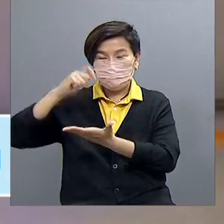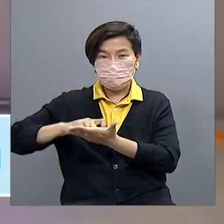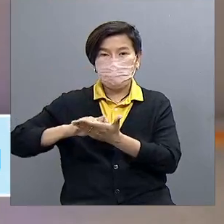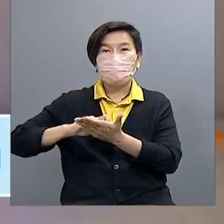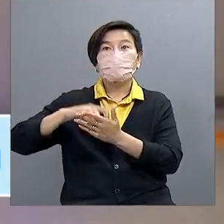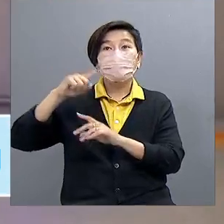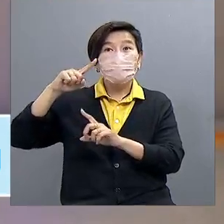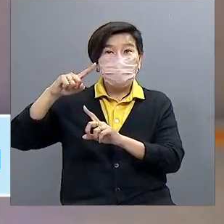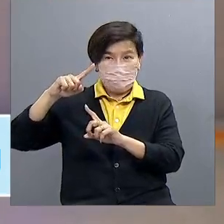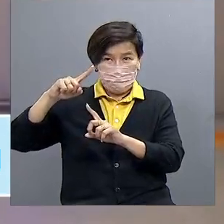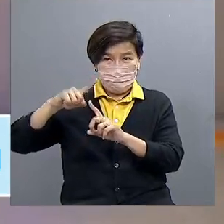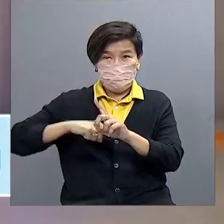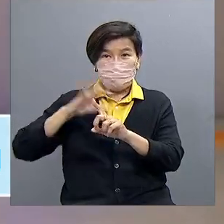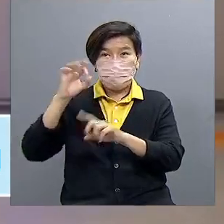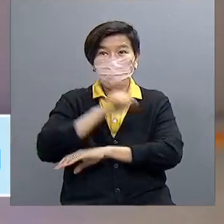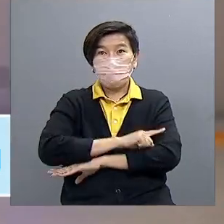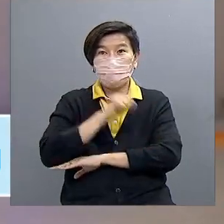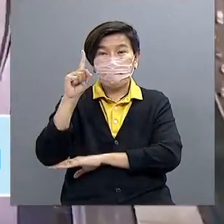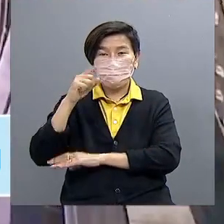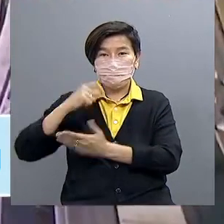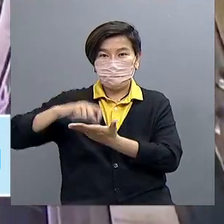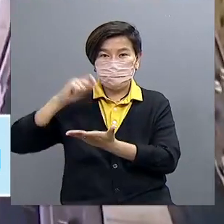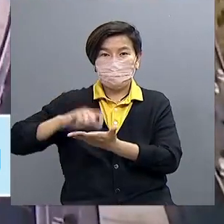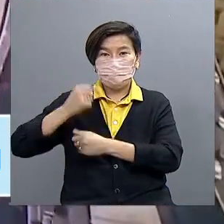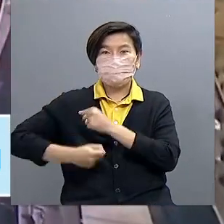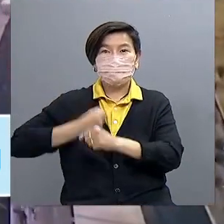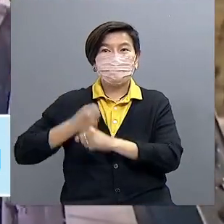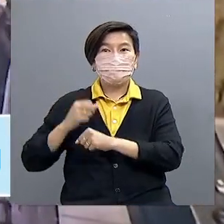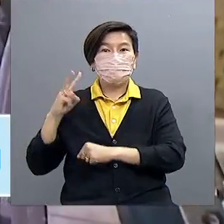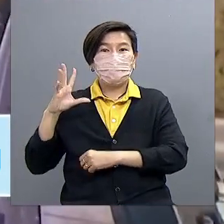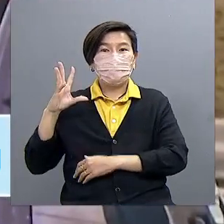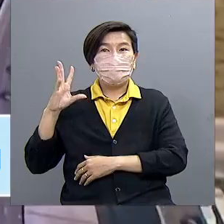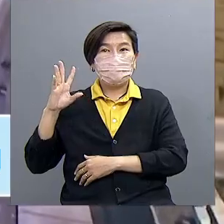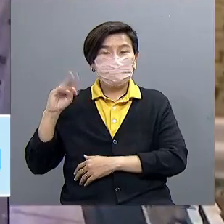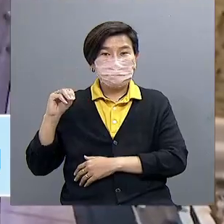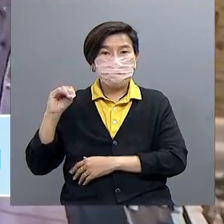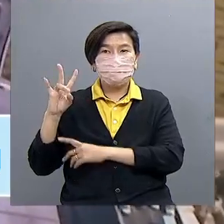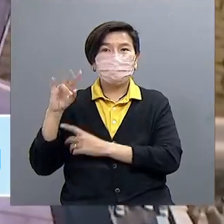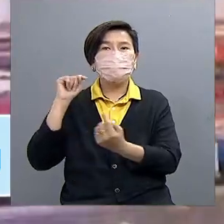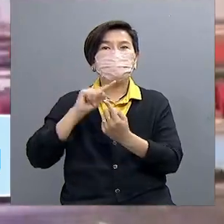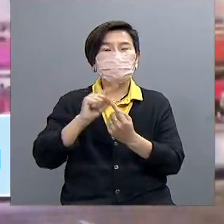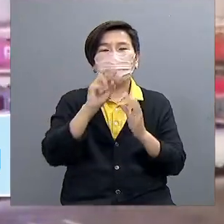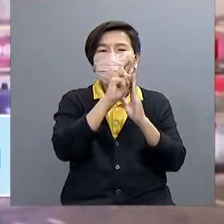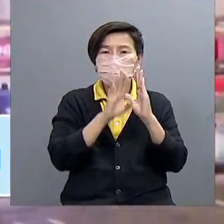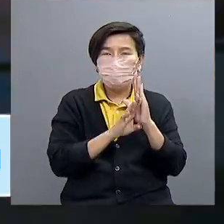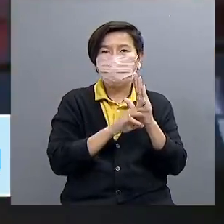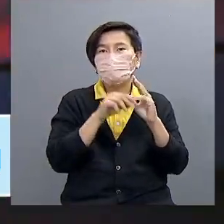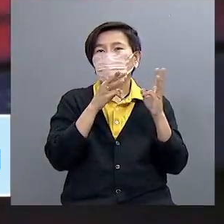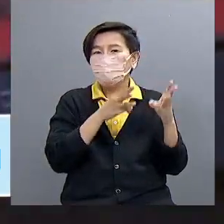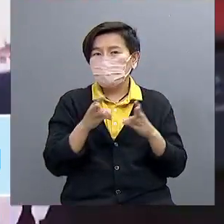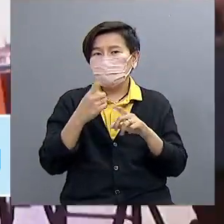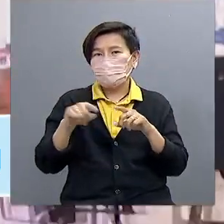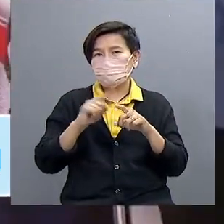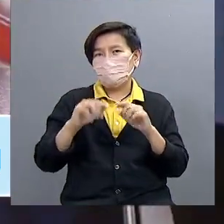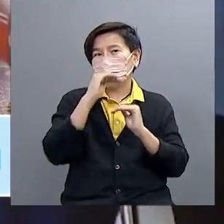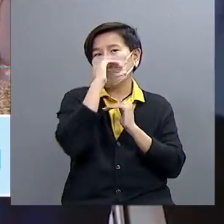โดยให้แต่ละหน่วยงานในสังกัดกระทรวงคมนาคมกำหนดหลักเกณฑ์วิธีการและเงื่อนไขการคุ้มครองการส่งเสริมและการสนับสนุน